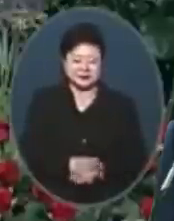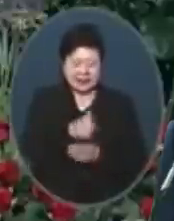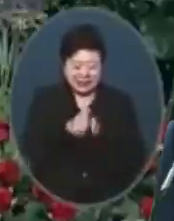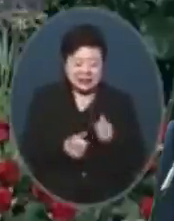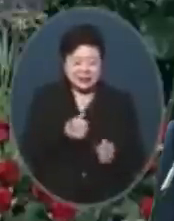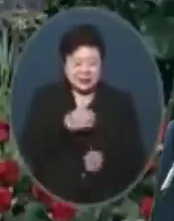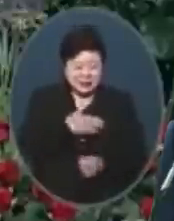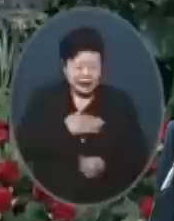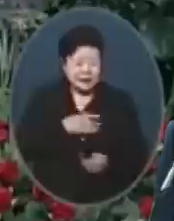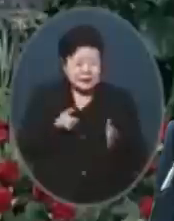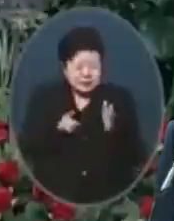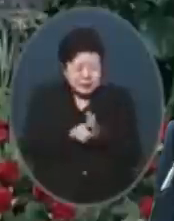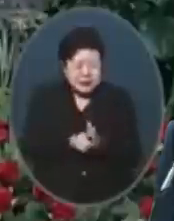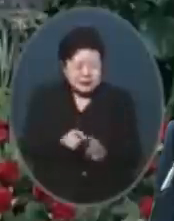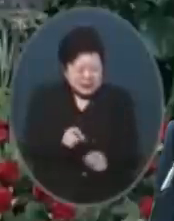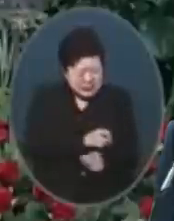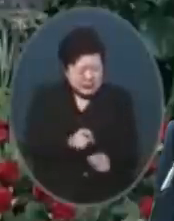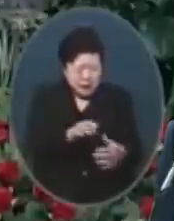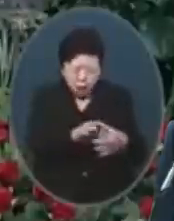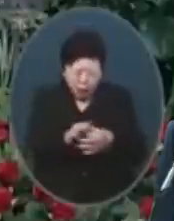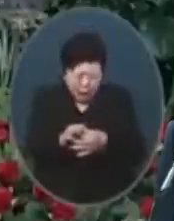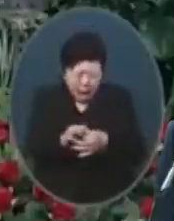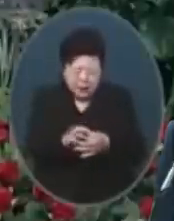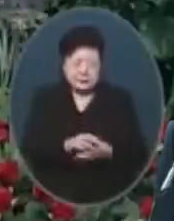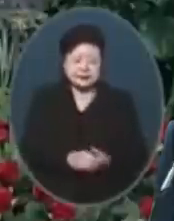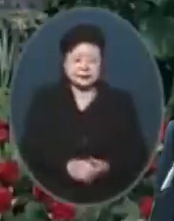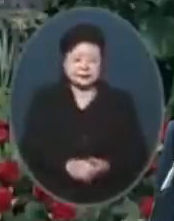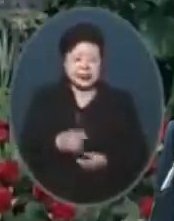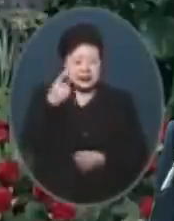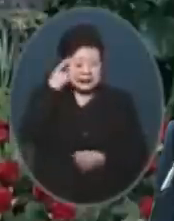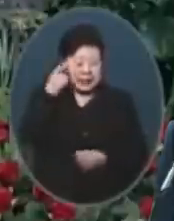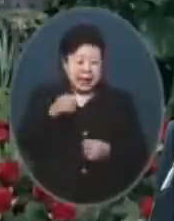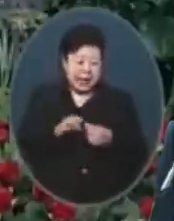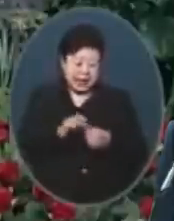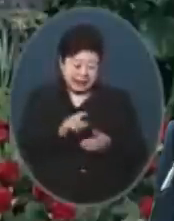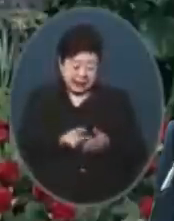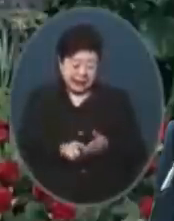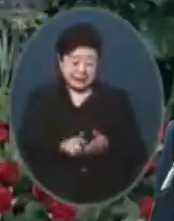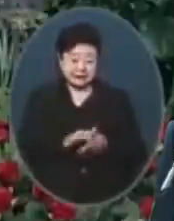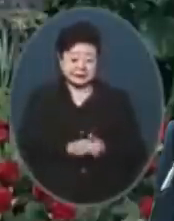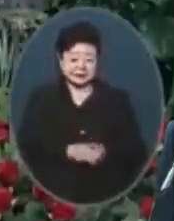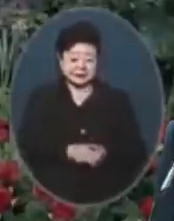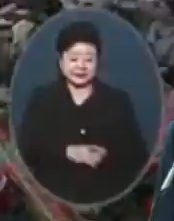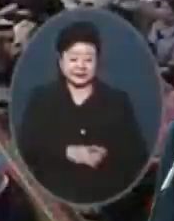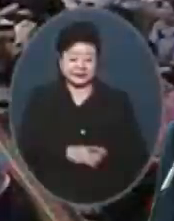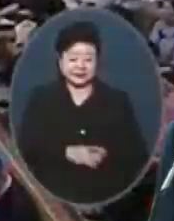하나님과 나의 이런 특별한 관계를 생각하면